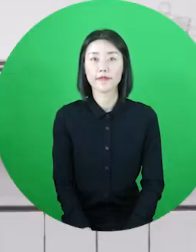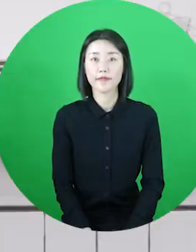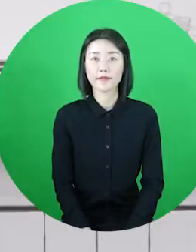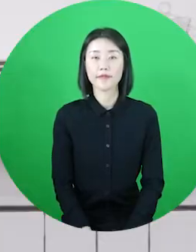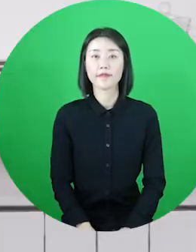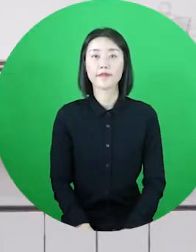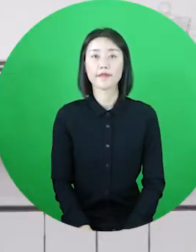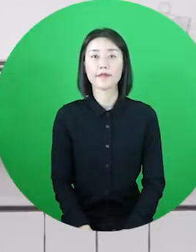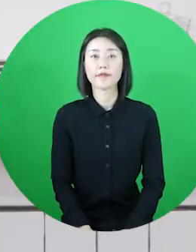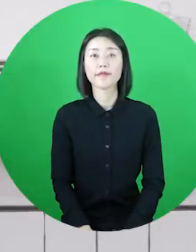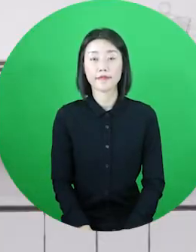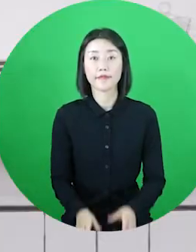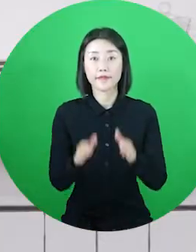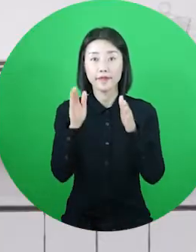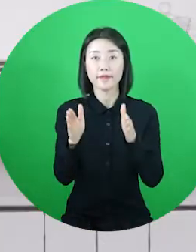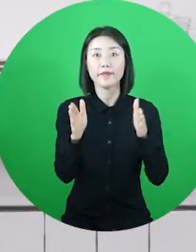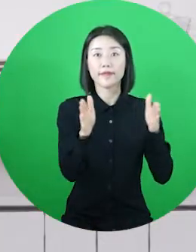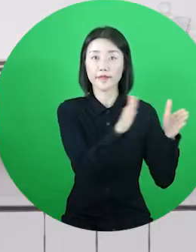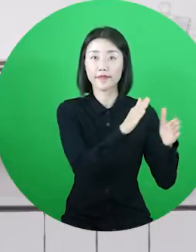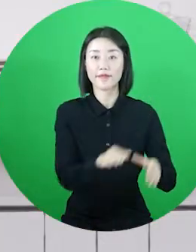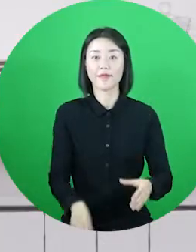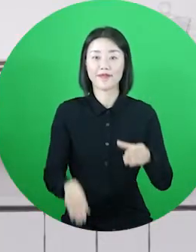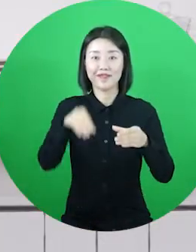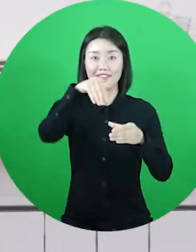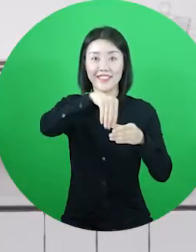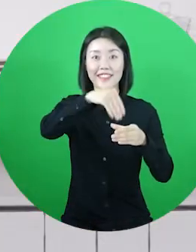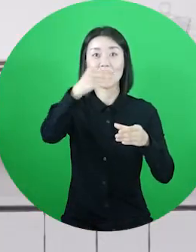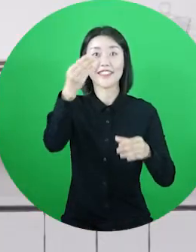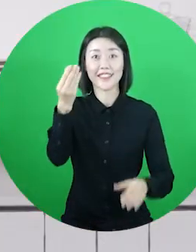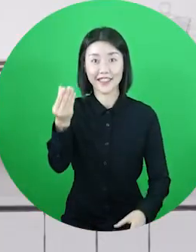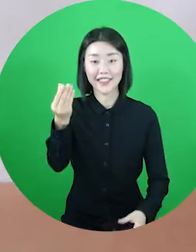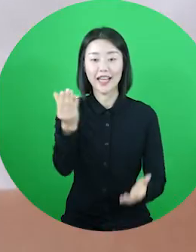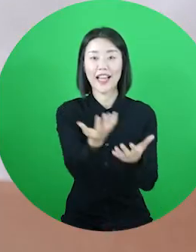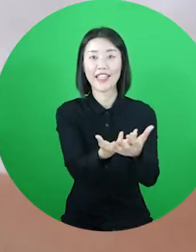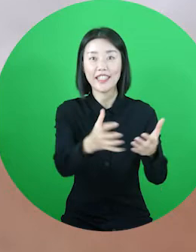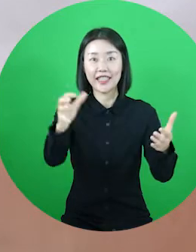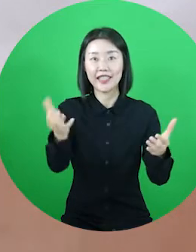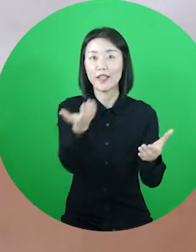그럼 봉지에서 우동을 꺼내서 이 그릇 안에 놓아줄게요.